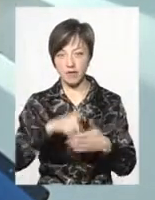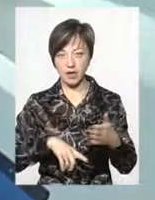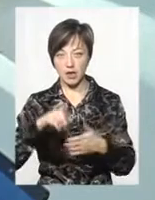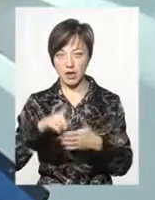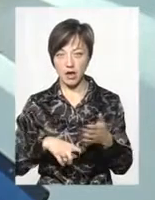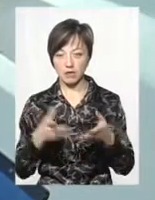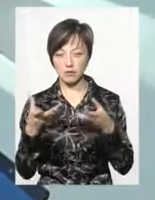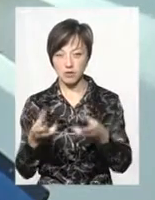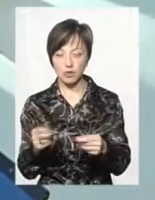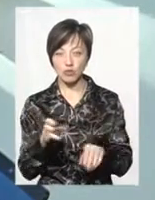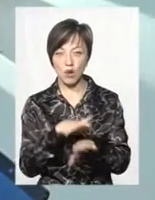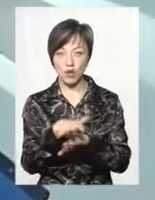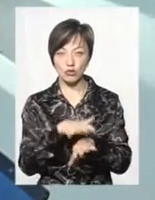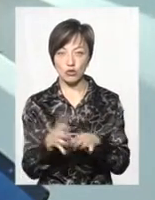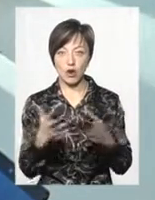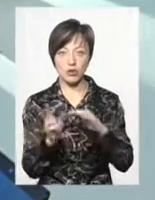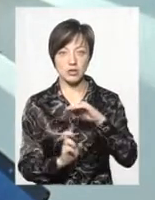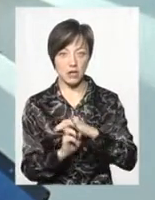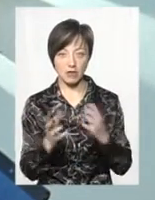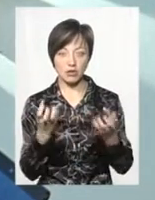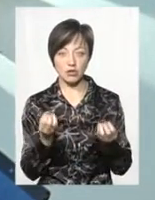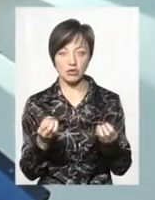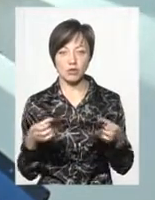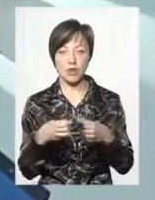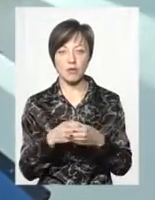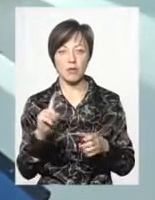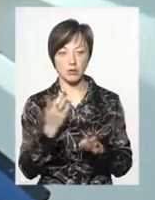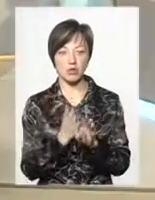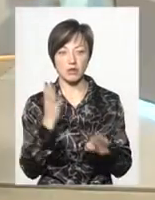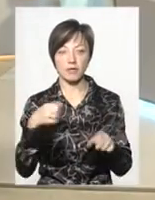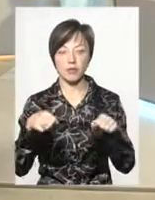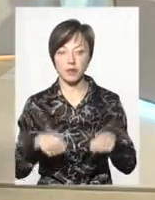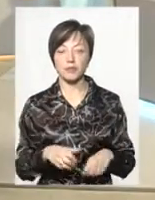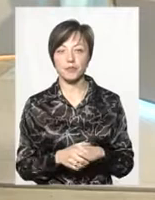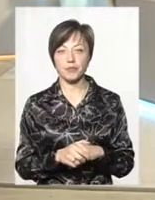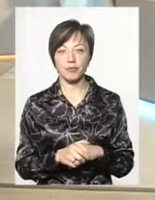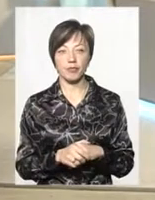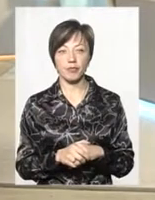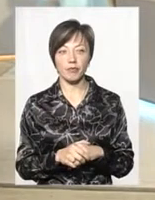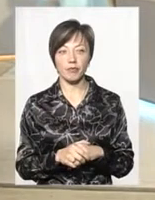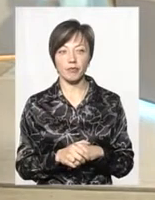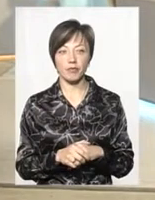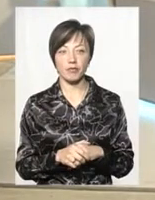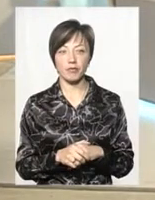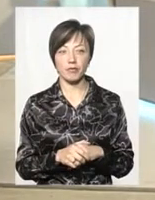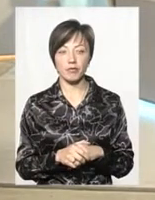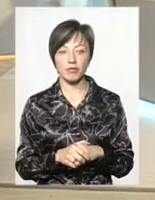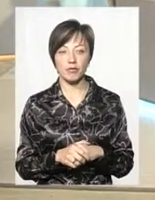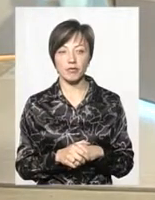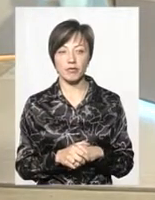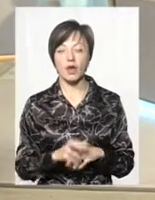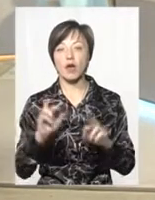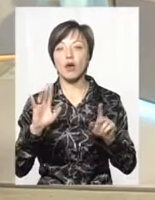вони пішли на штурм якоїсь церкви там чи собору. В першу чергу першу від влади, влади все ж таки. Да. Друге, як будуть